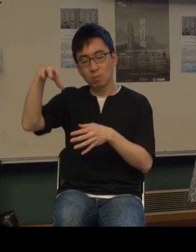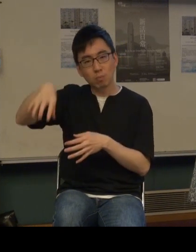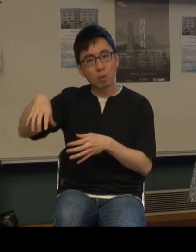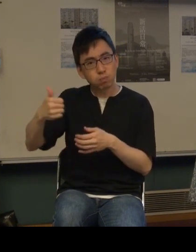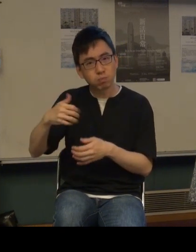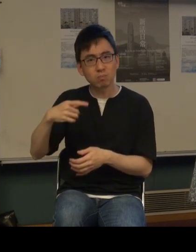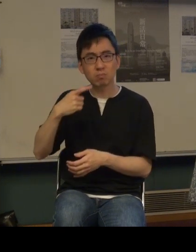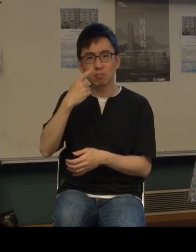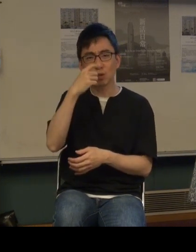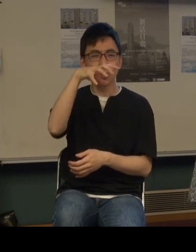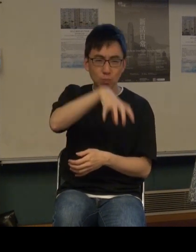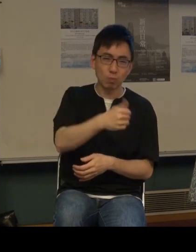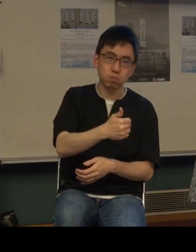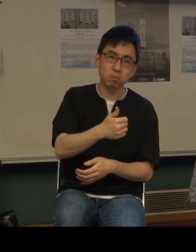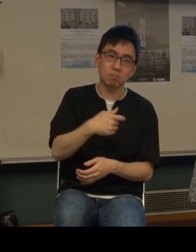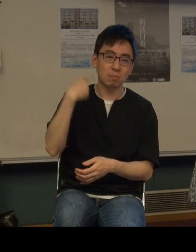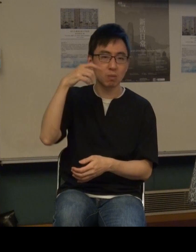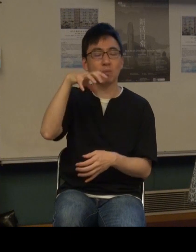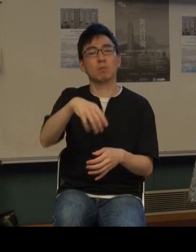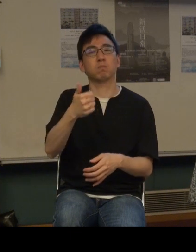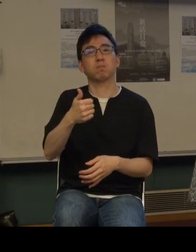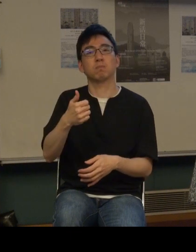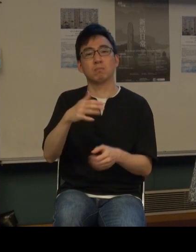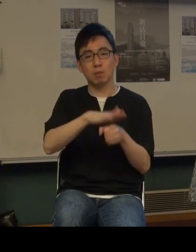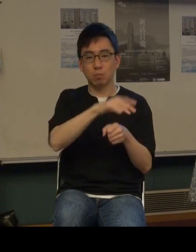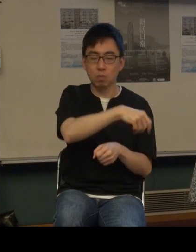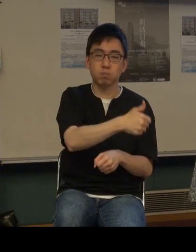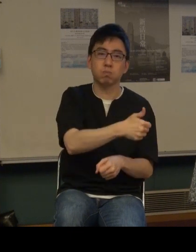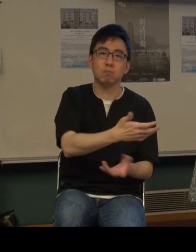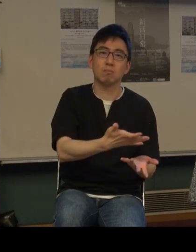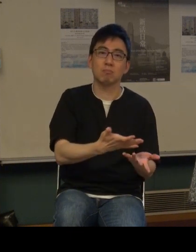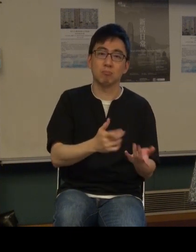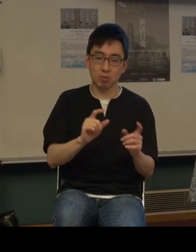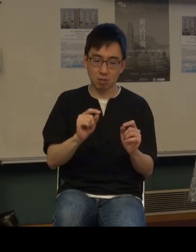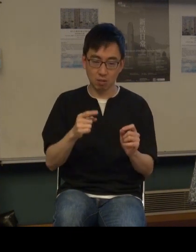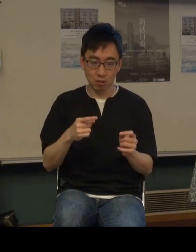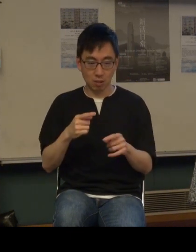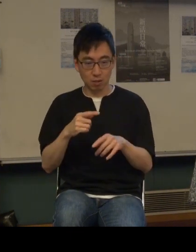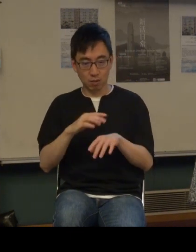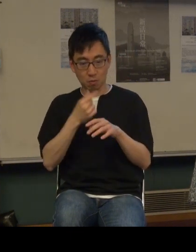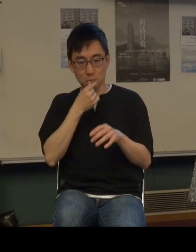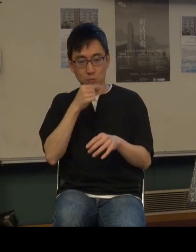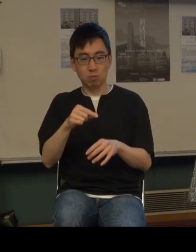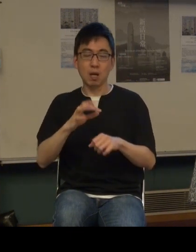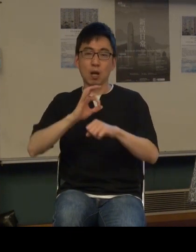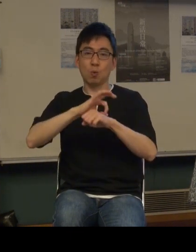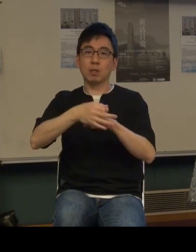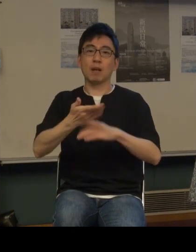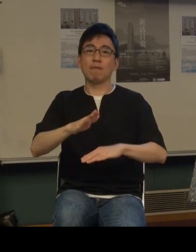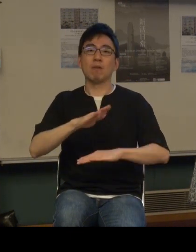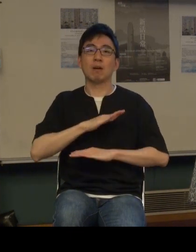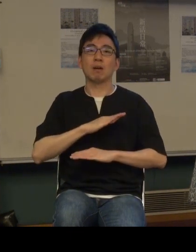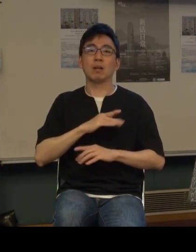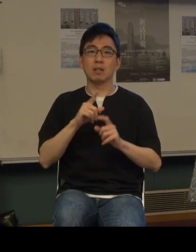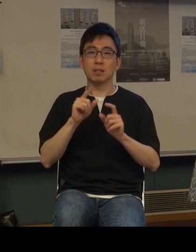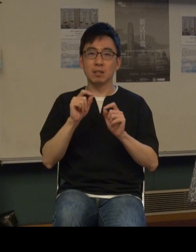英國起又得，佢可以喺美國起又得，佢可以喺日本起又得，所以佢就會叫呢樣嘢做一個國際風格，因為